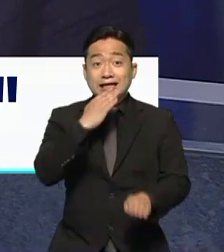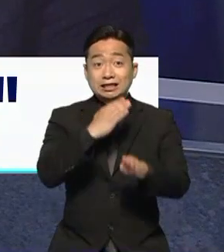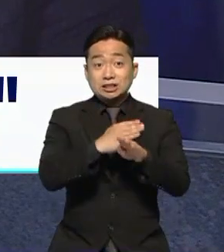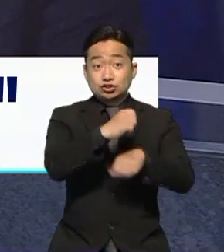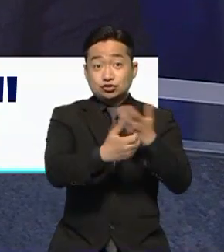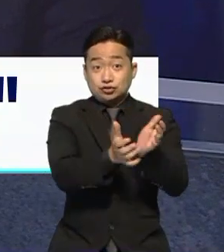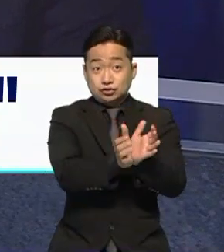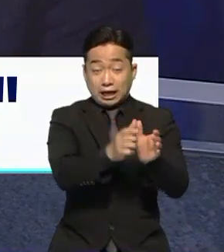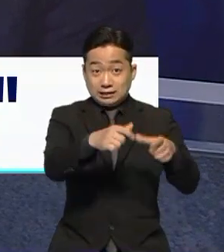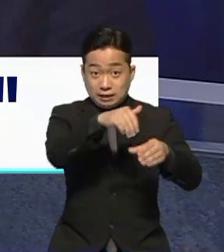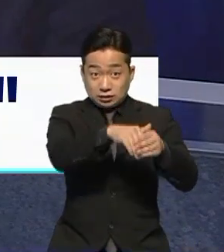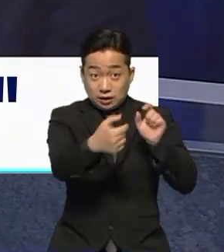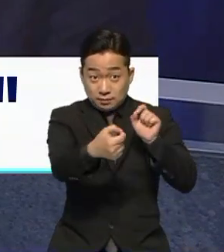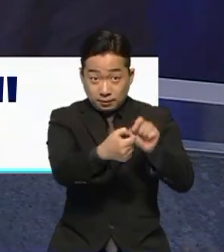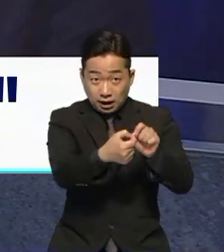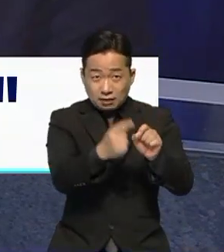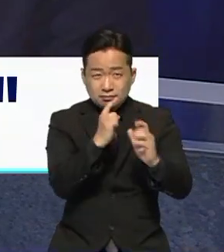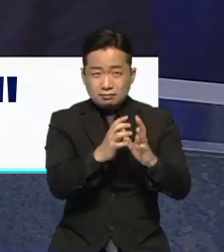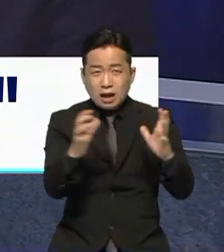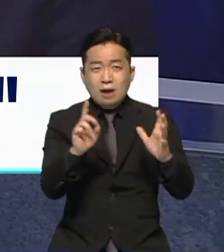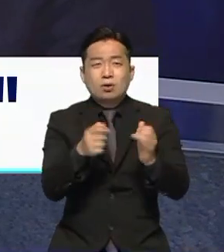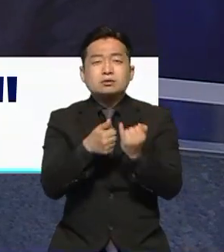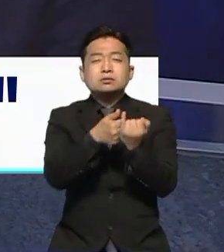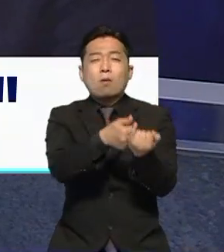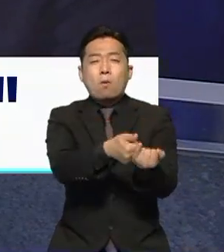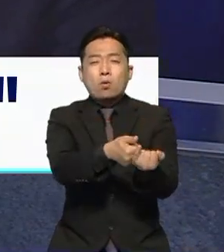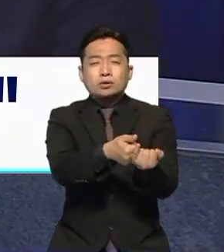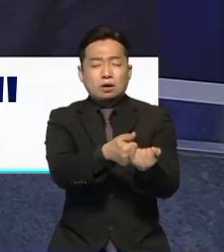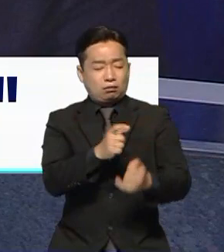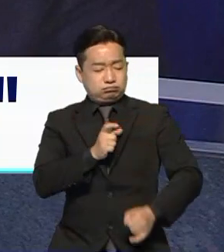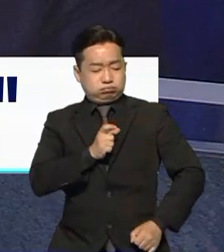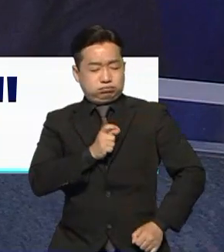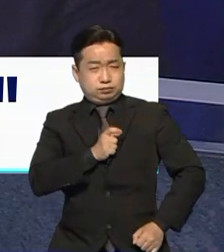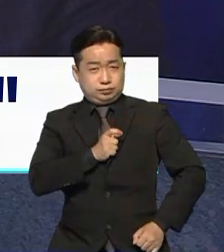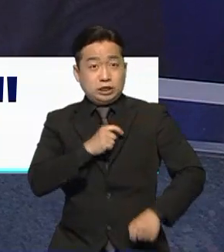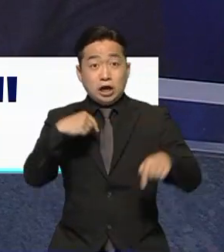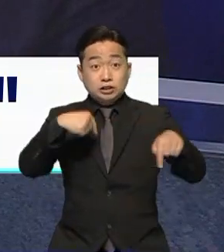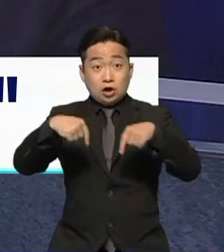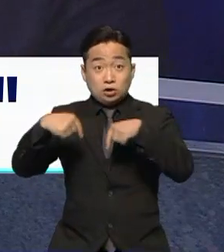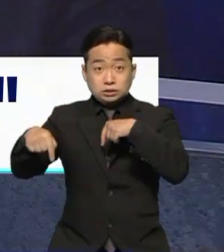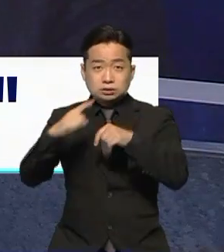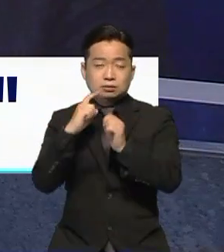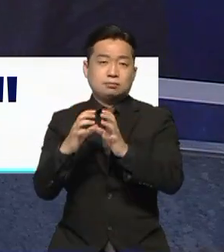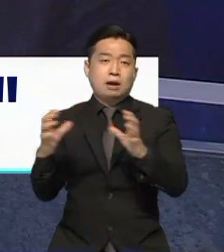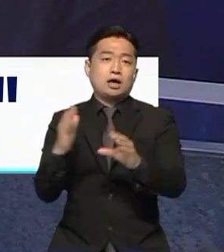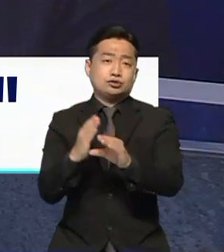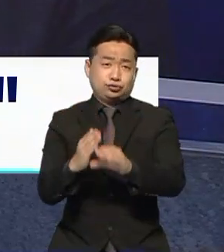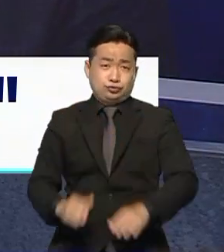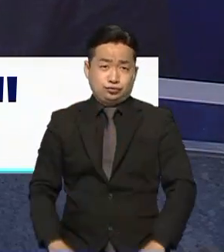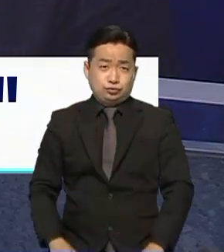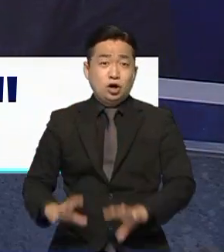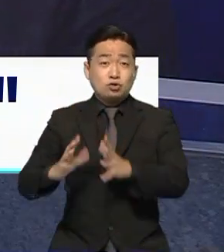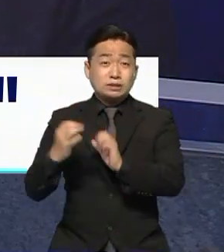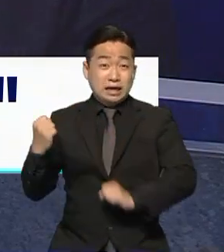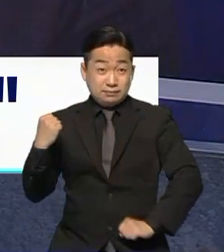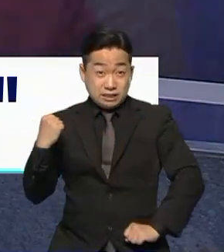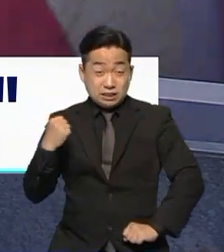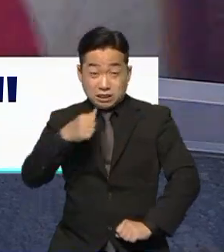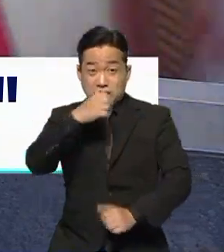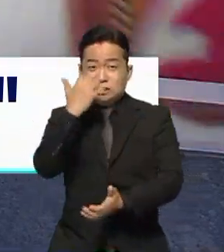민주당에서 지방선거를 앞두고 불거진 성폭력 의혹을 둘러싸고 정치권의 후폭풍이 거셉니다.